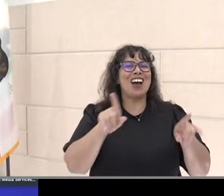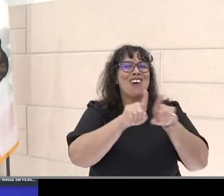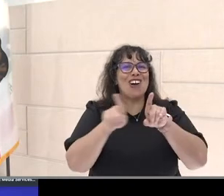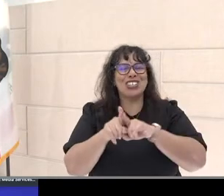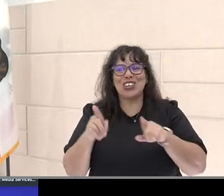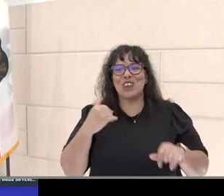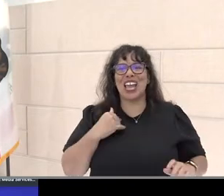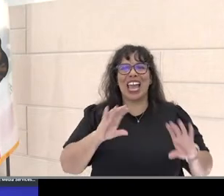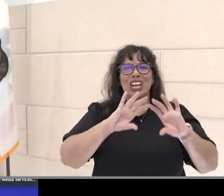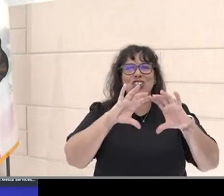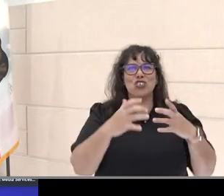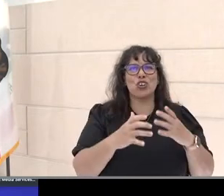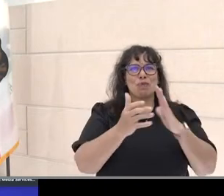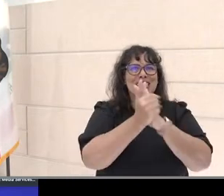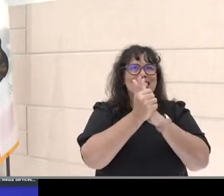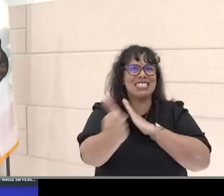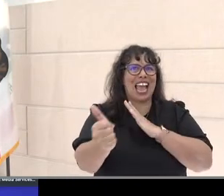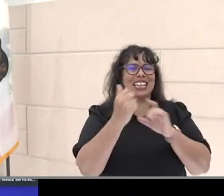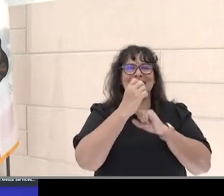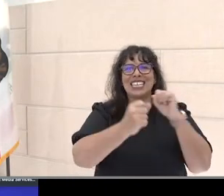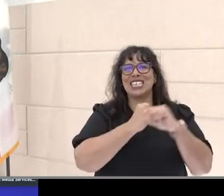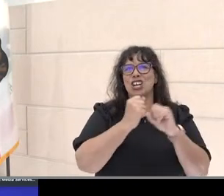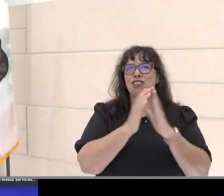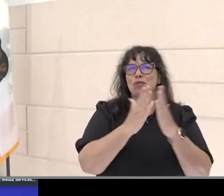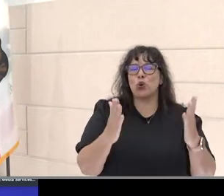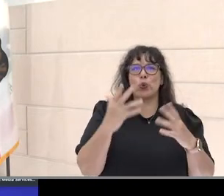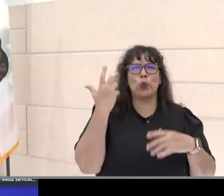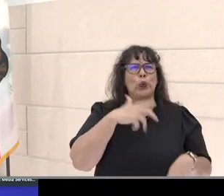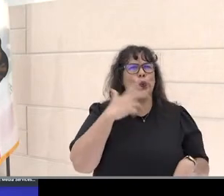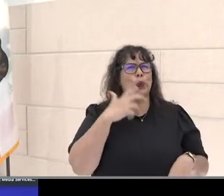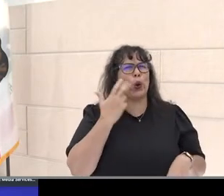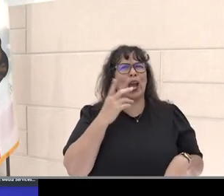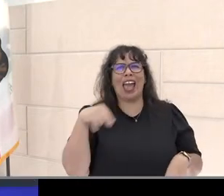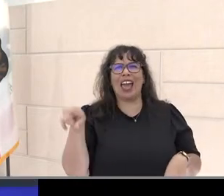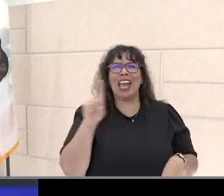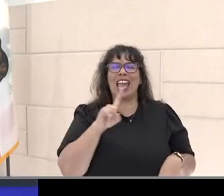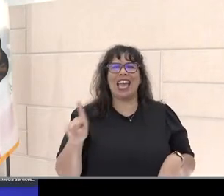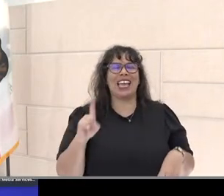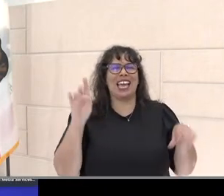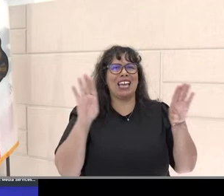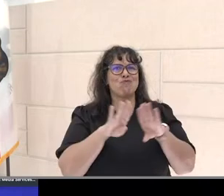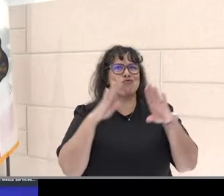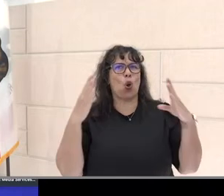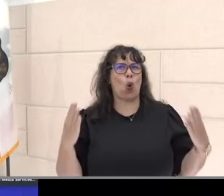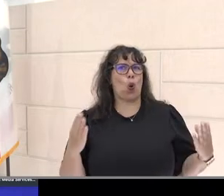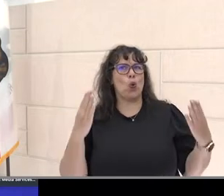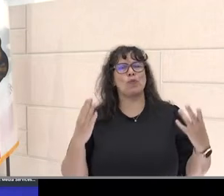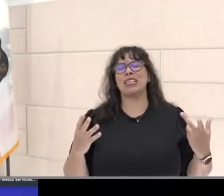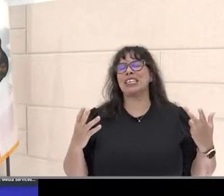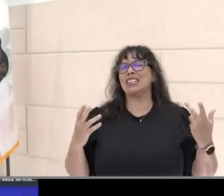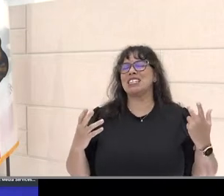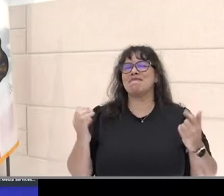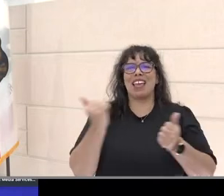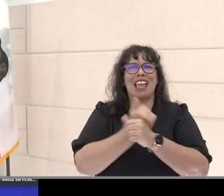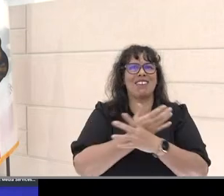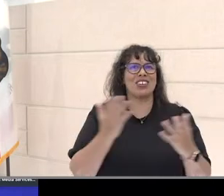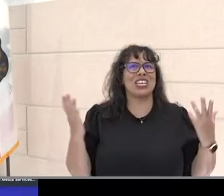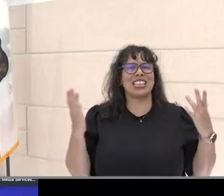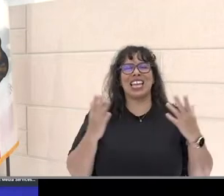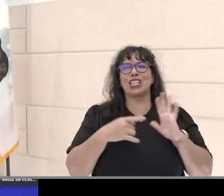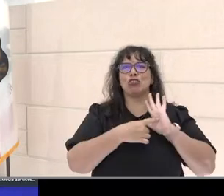ละหายยังเมียนเสาะมองไปกรมเยียบบกนั่งปุ๋ยทอด